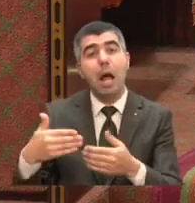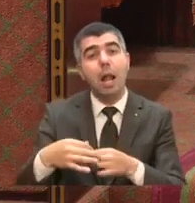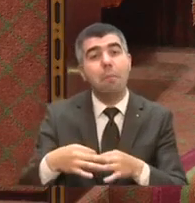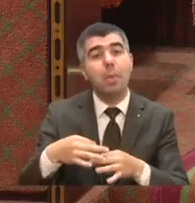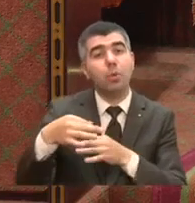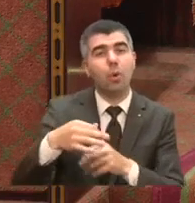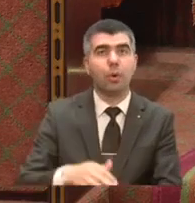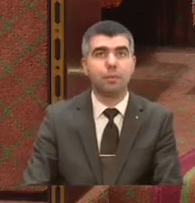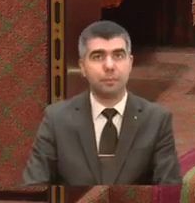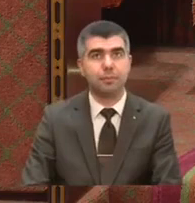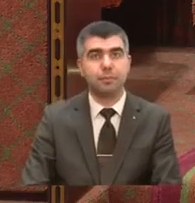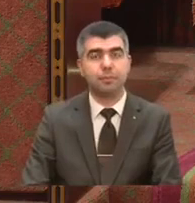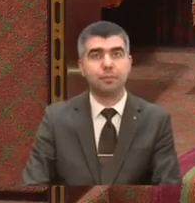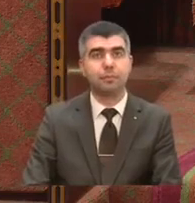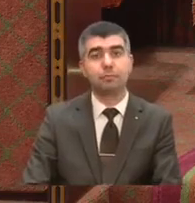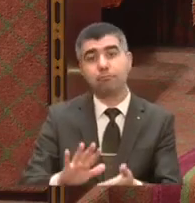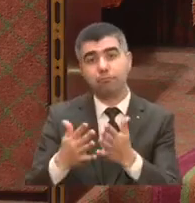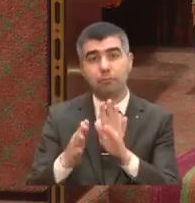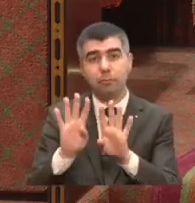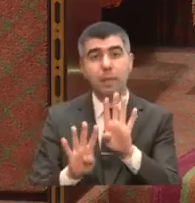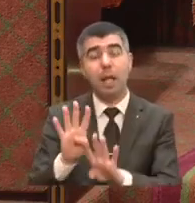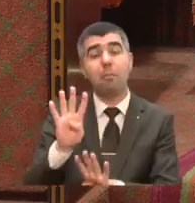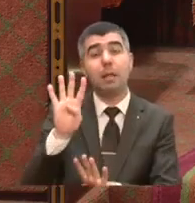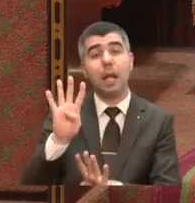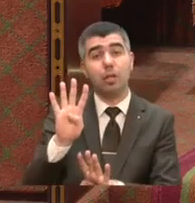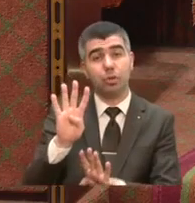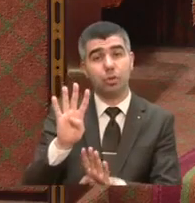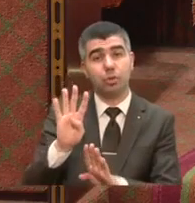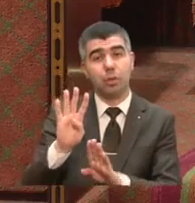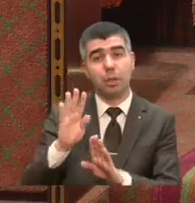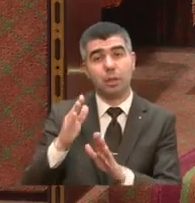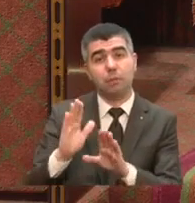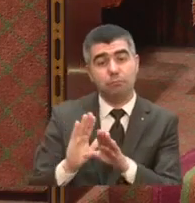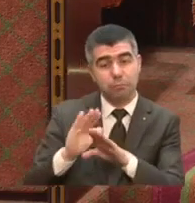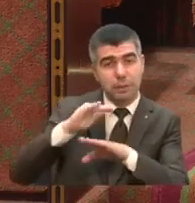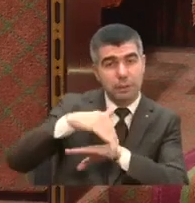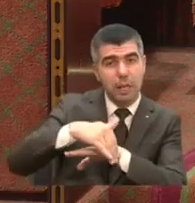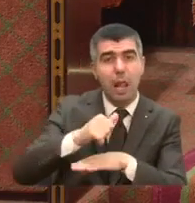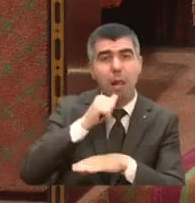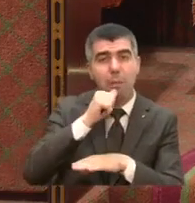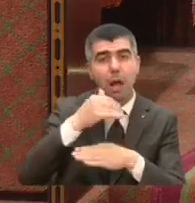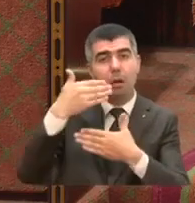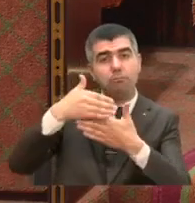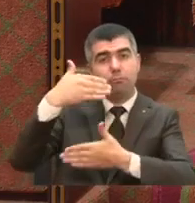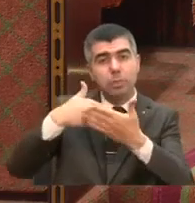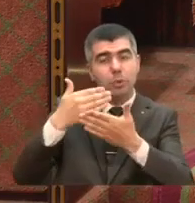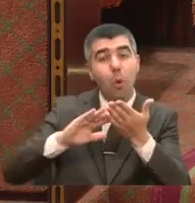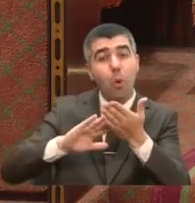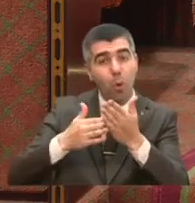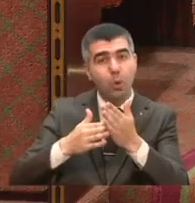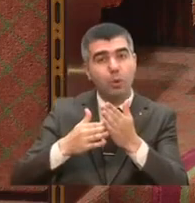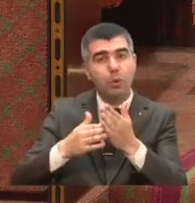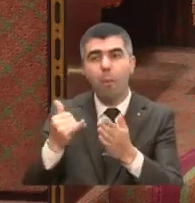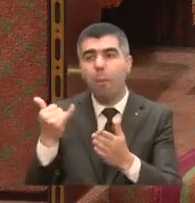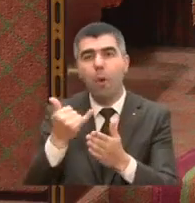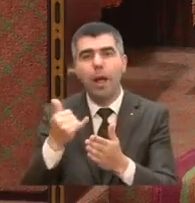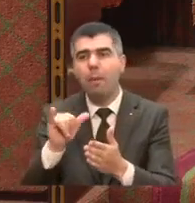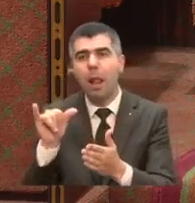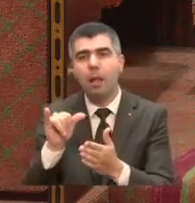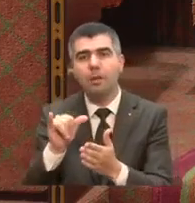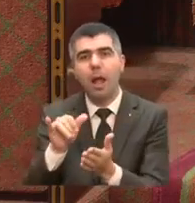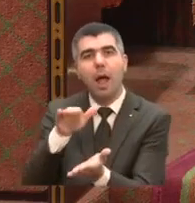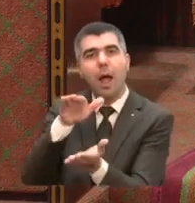تقريبا واحد 14 سد يعني قيد الإنجاز، وهذا الغرض منه هو أن هذه الخزانات المائية تكون قادرة